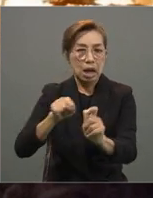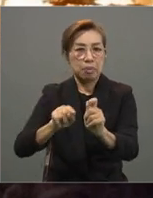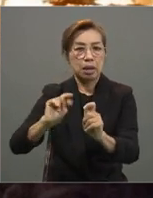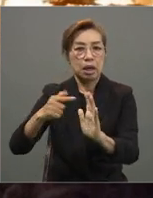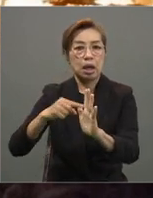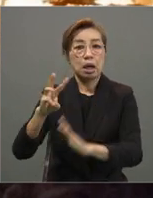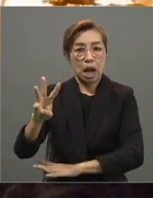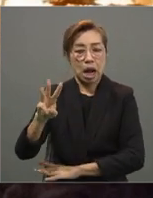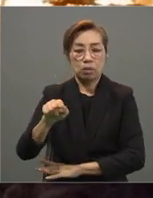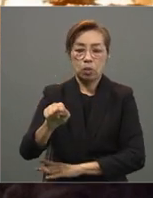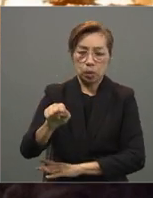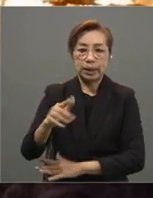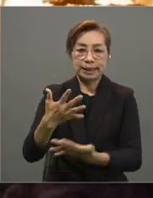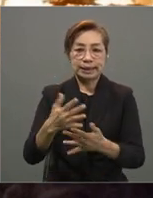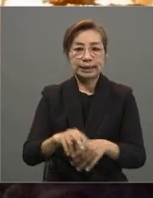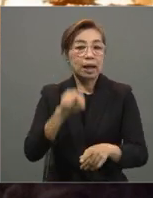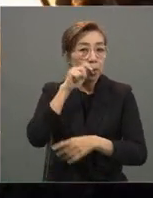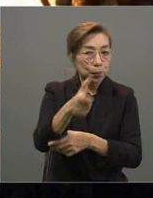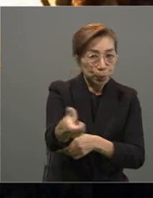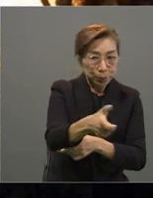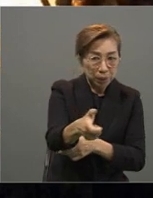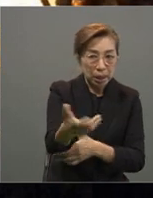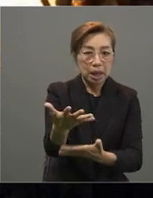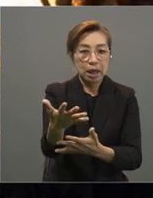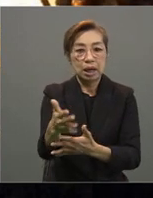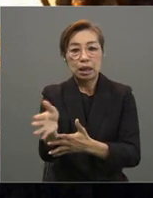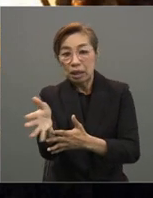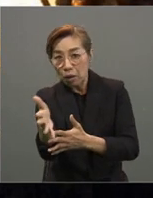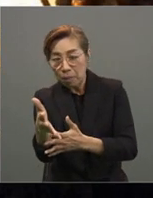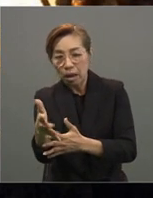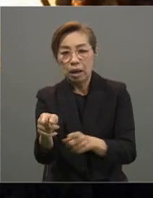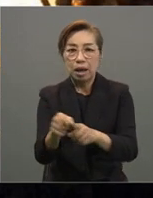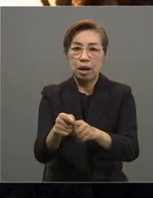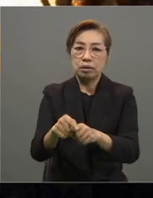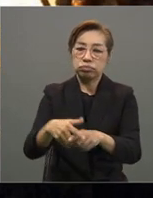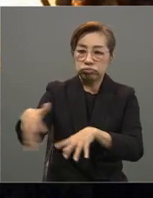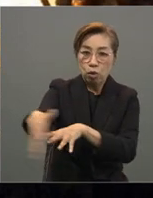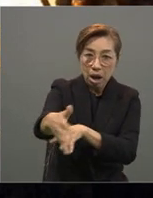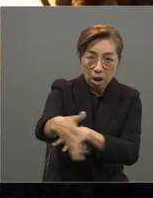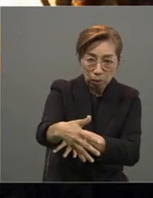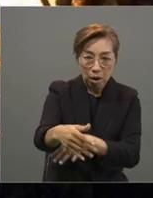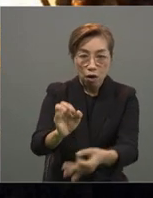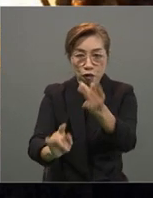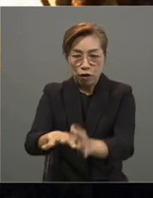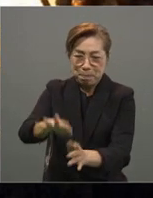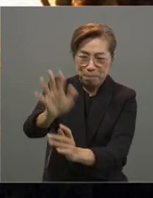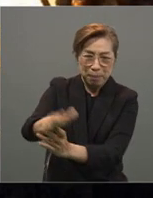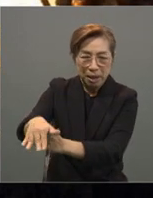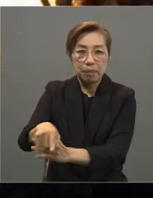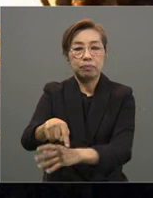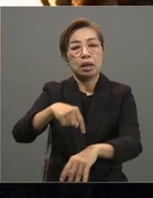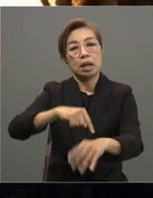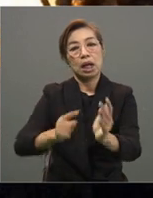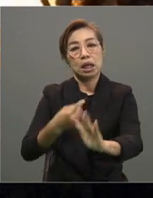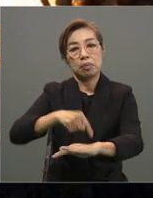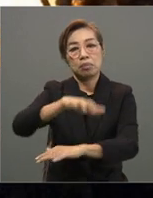จังหวัดลำปางเจ้าหน้าที่สถานีและเจ้าหน้าที่อุทยานแห่งชาติถ้ำผาไทยเองก็เลยออกปฏิบัติงานเริ่มดับไฟได้คือ 17:00น